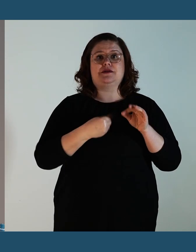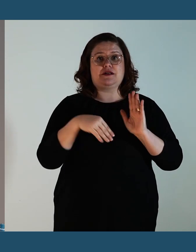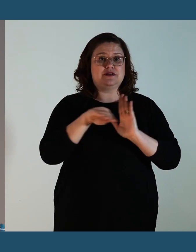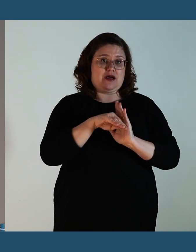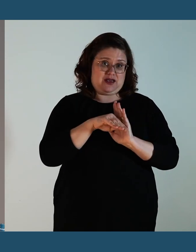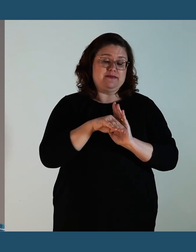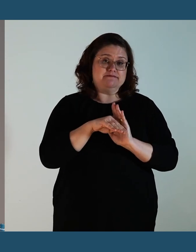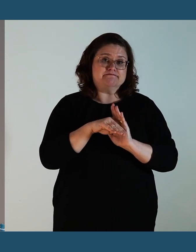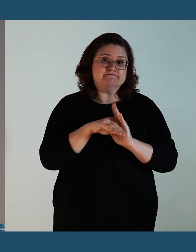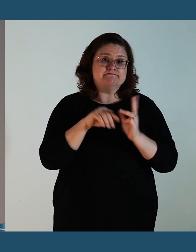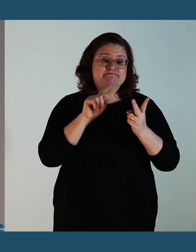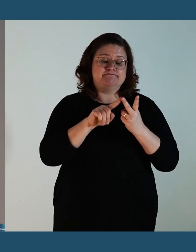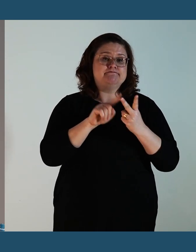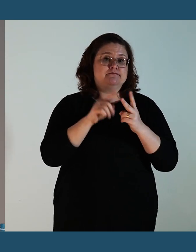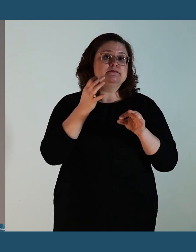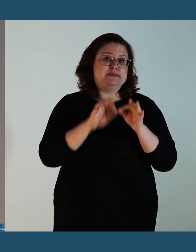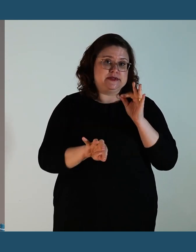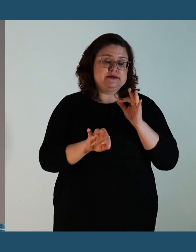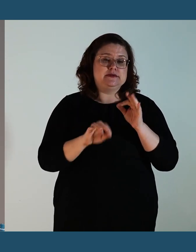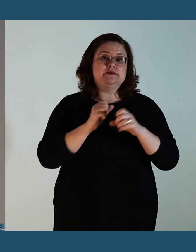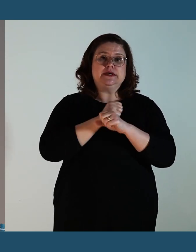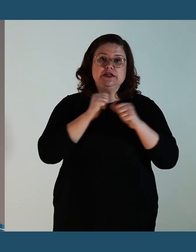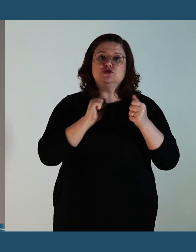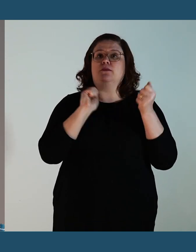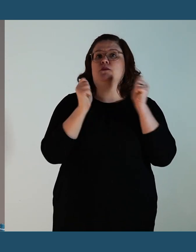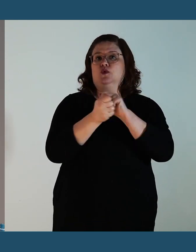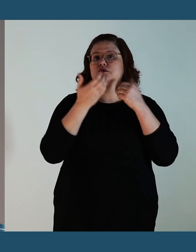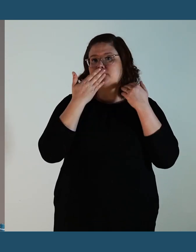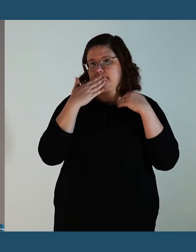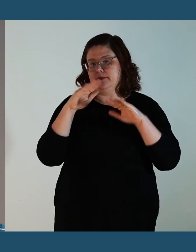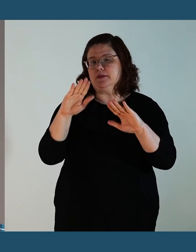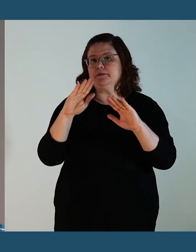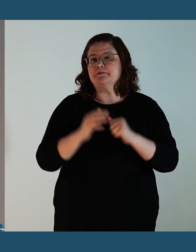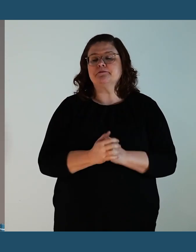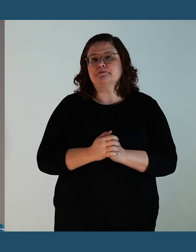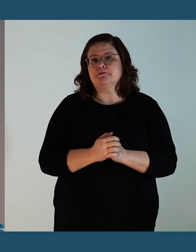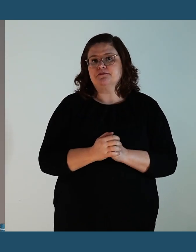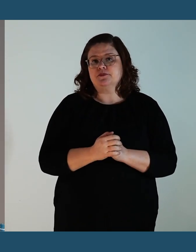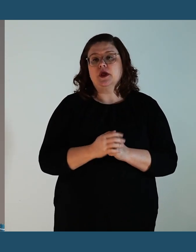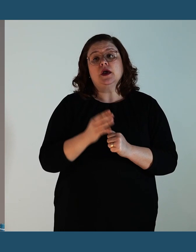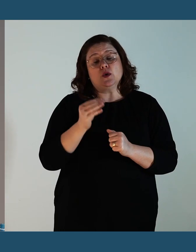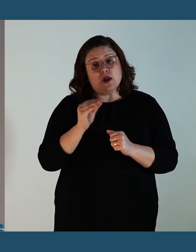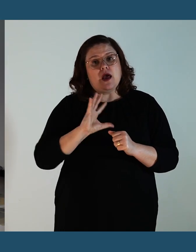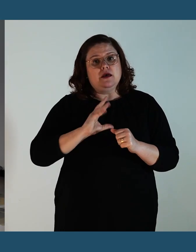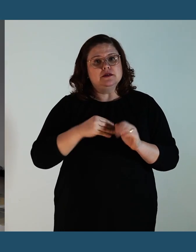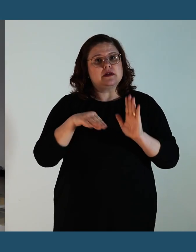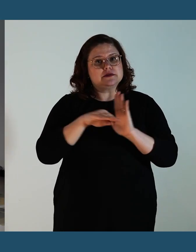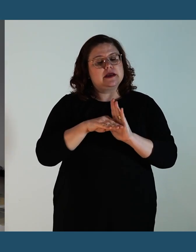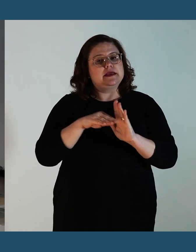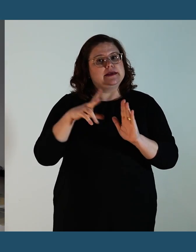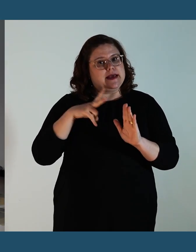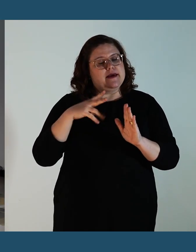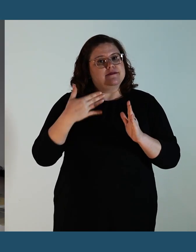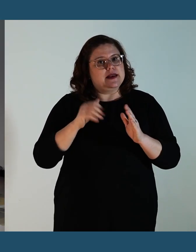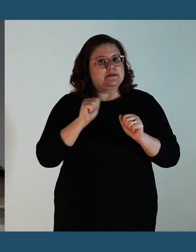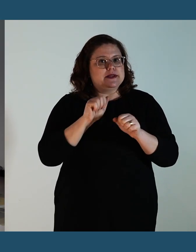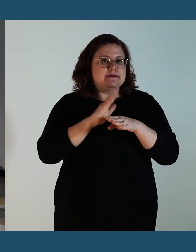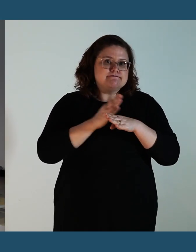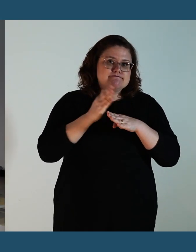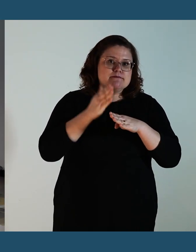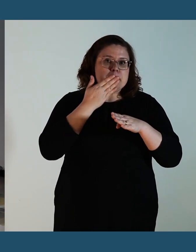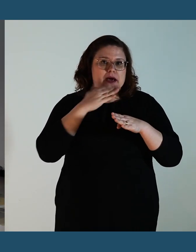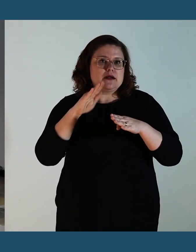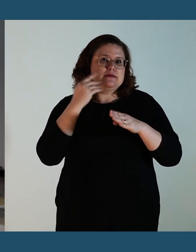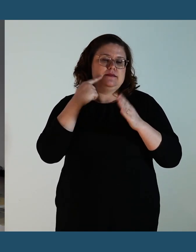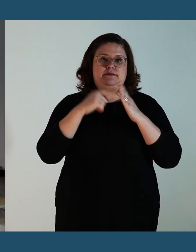jonka osalta niin se oli iso edistysaskel ihmisoikeuksien näkökulmasta. Toki siihenkin vielä parannettavaa jäi alaikäisten aseman